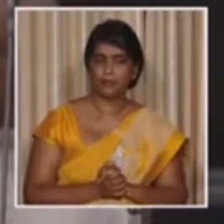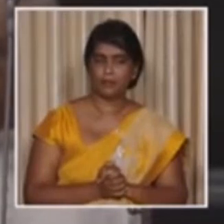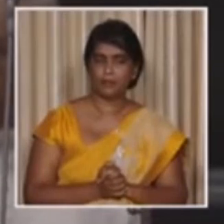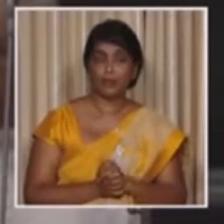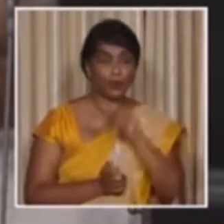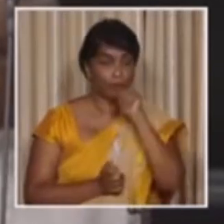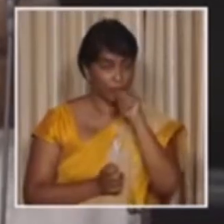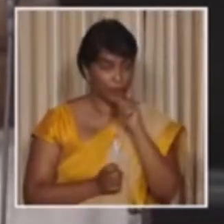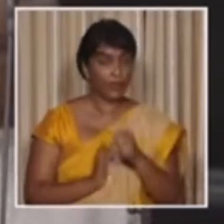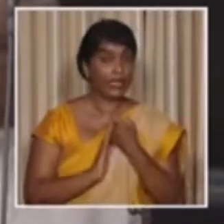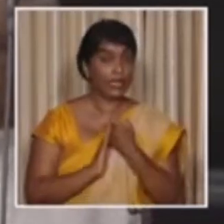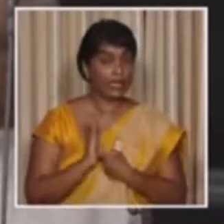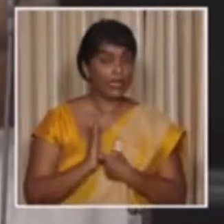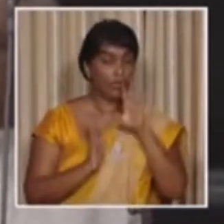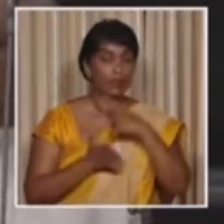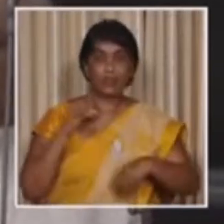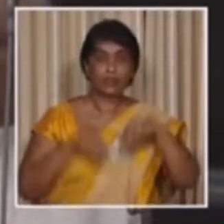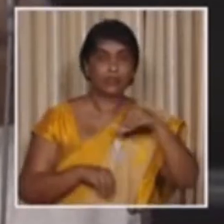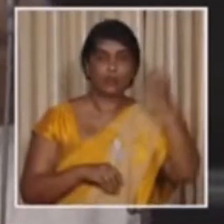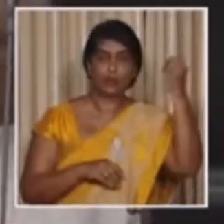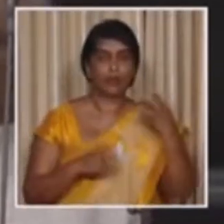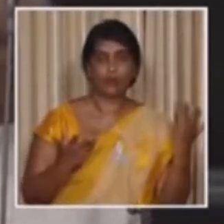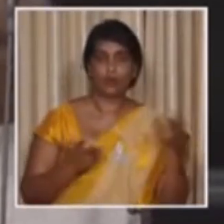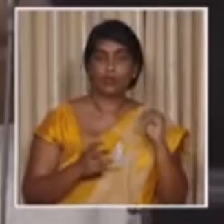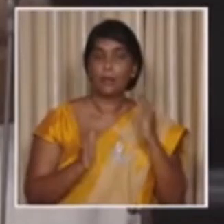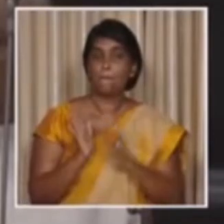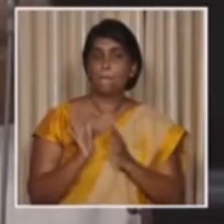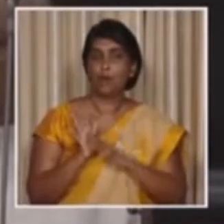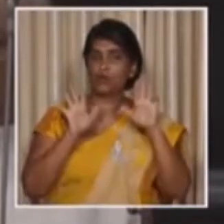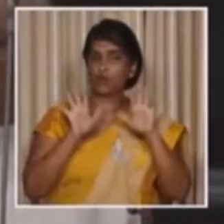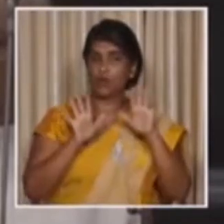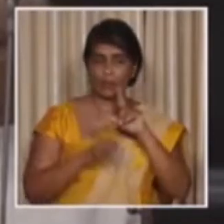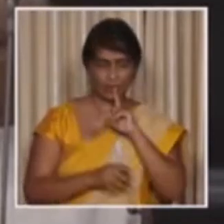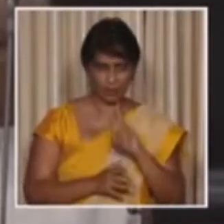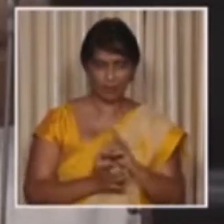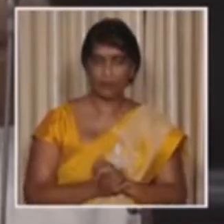නිල වශයෙන් නීති අනුකූල ඡන්ද දිනයක් නැහැ සමහරු මාර්තු 9 ගැන කියනවා